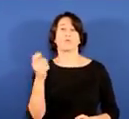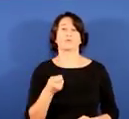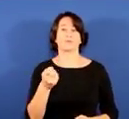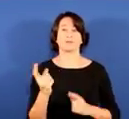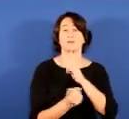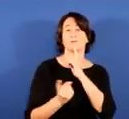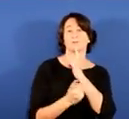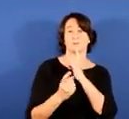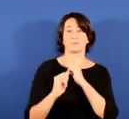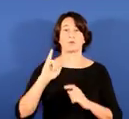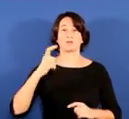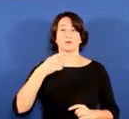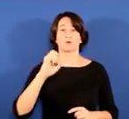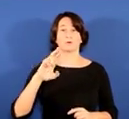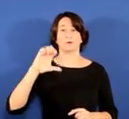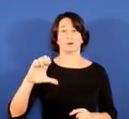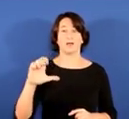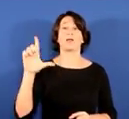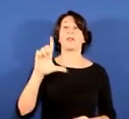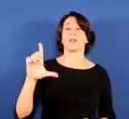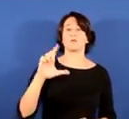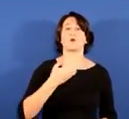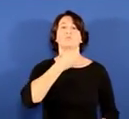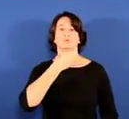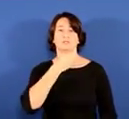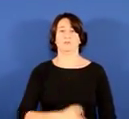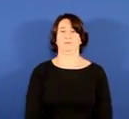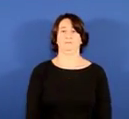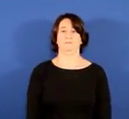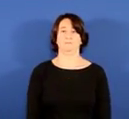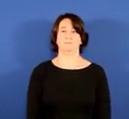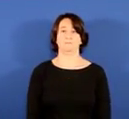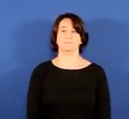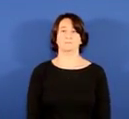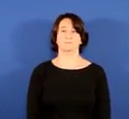Izan ere, foru erakundearen ustez, aisialdiaren esparrua da euskarak irabazi behar duen esparrurik garrantzitsuena.